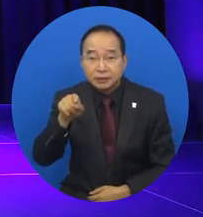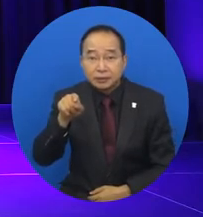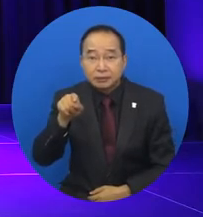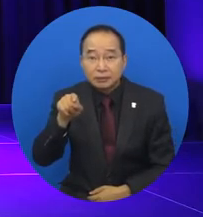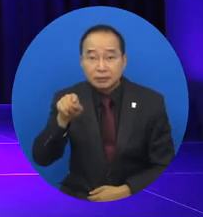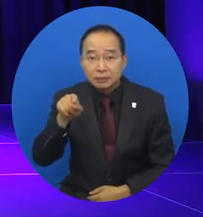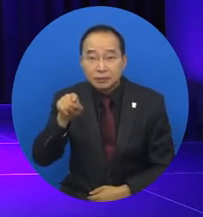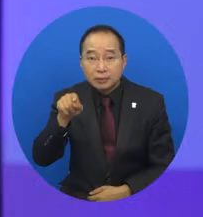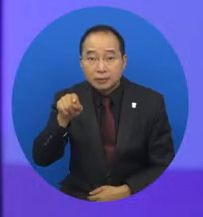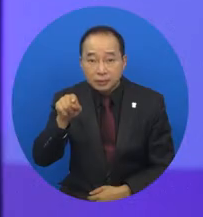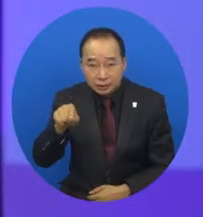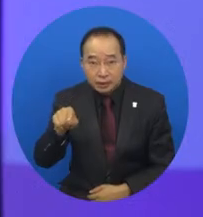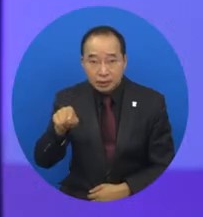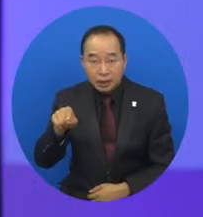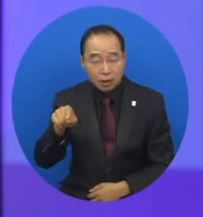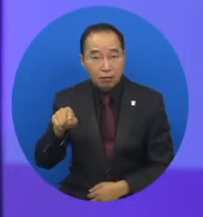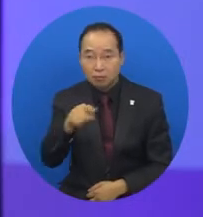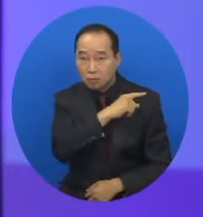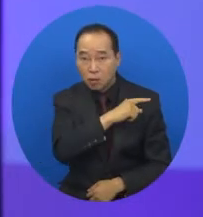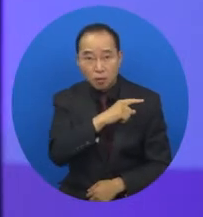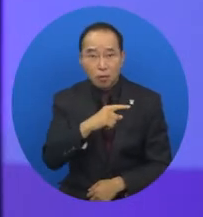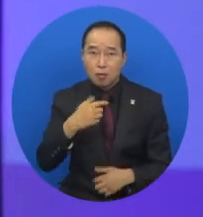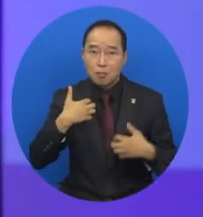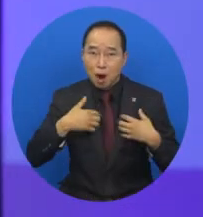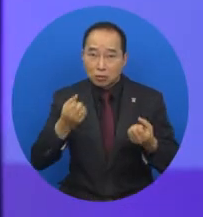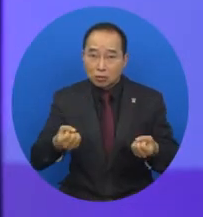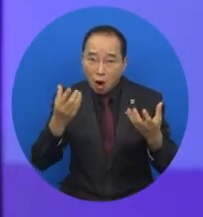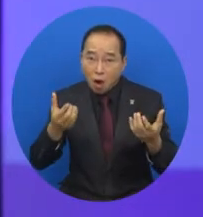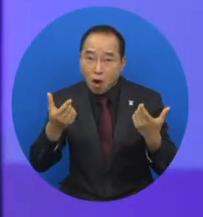그들의 세계에서 명절처럼